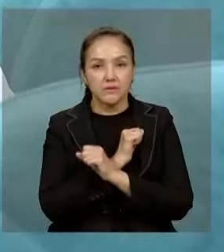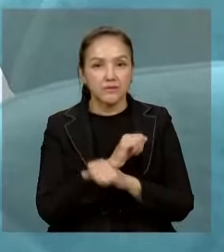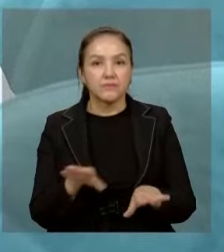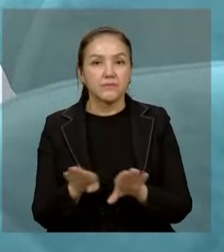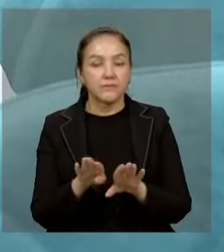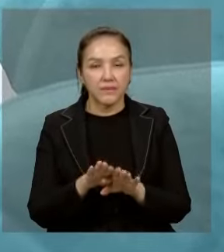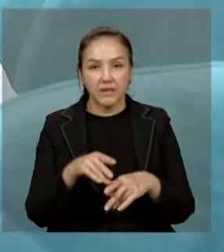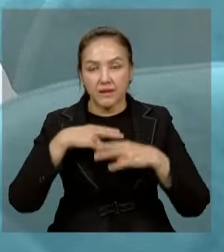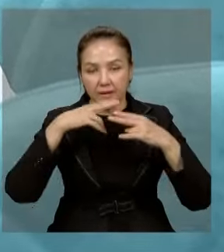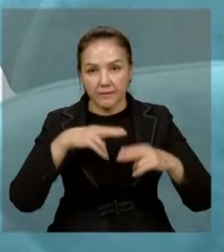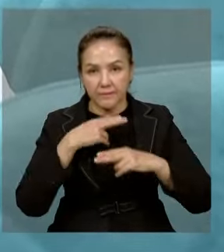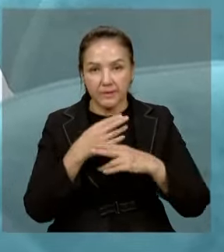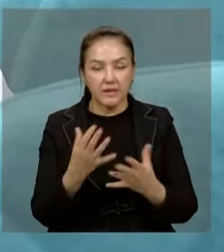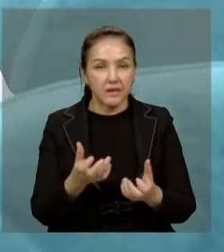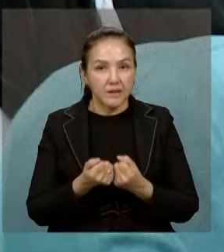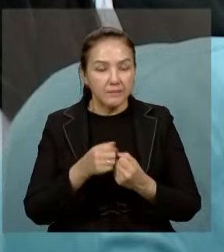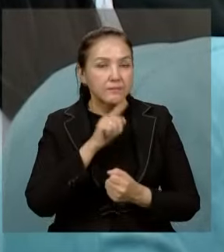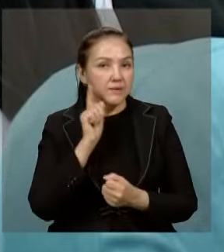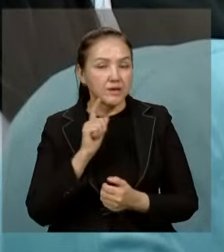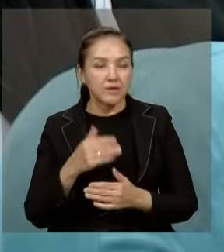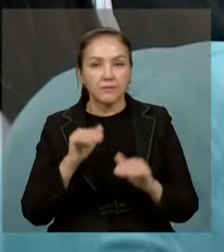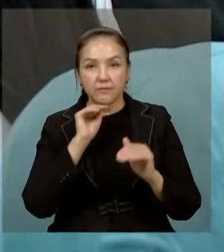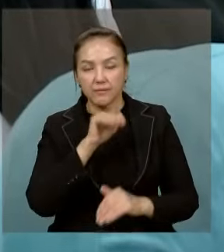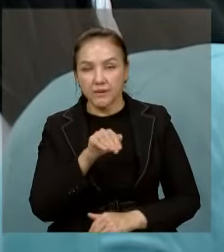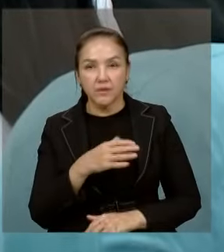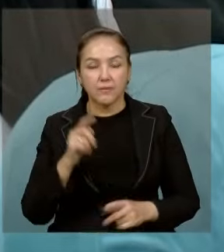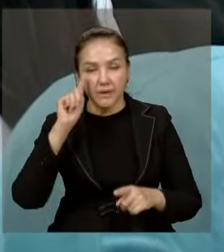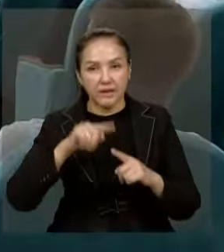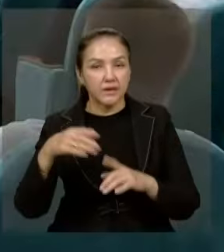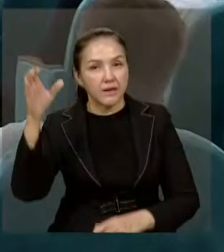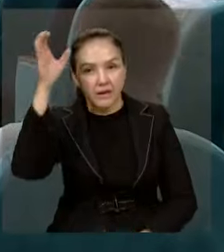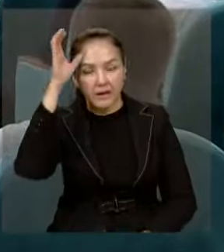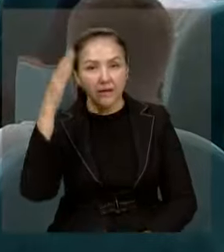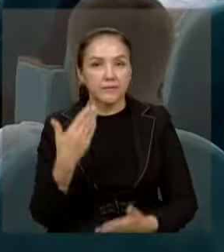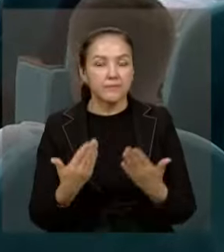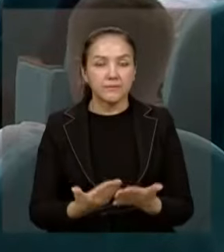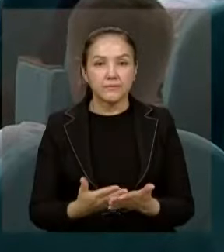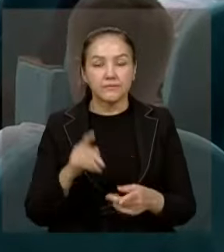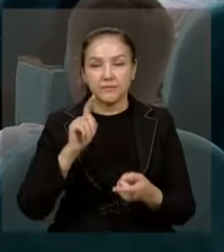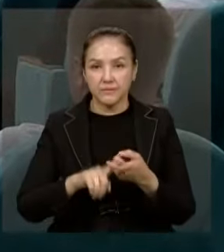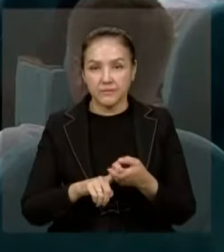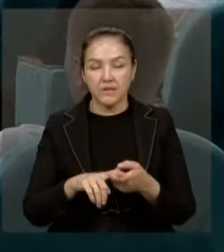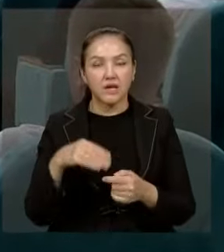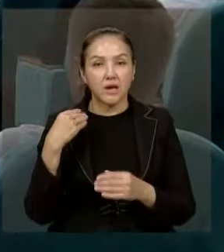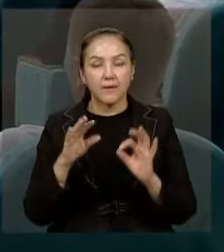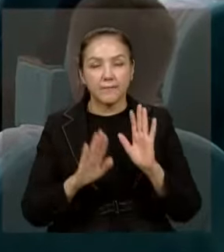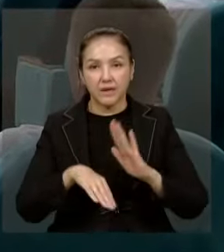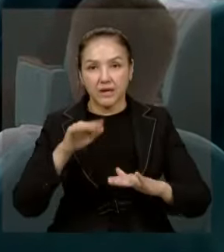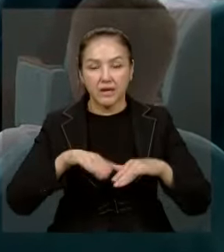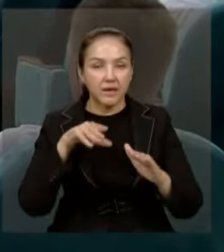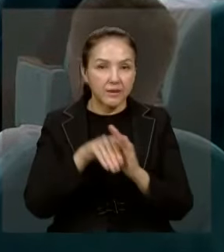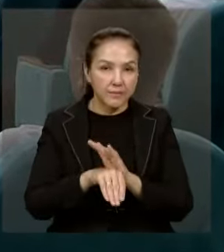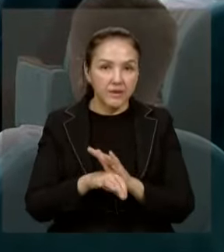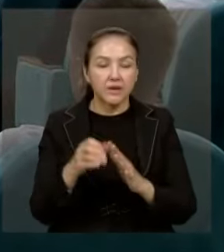требуется уделить особое внимание получению молодёжи профессионально-технического образования в это атуа яв практика внедрения